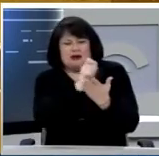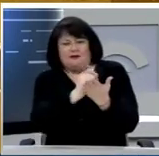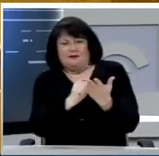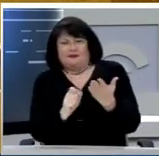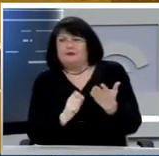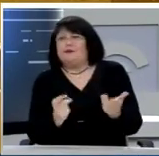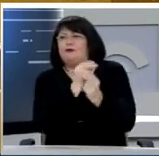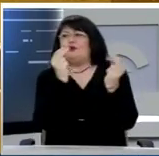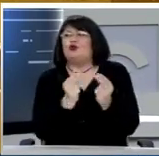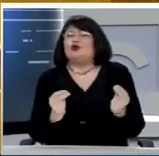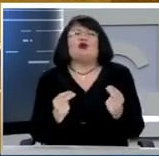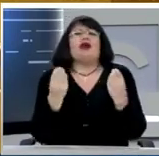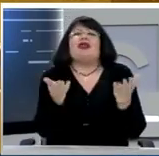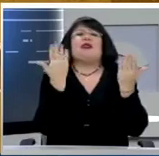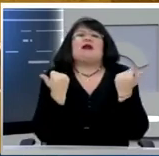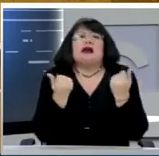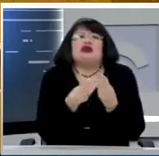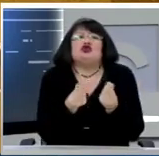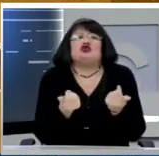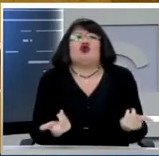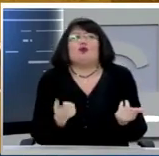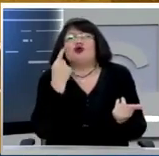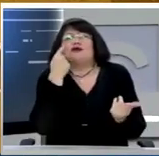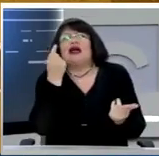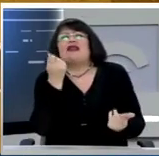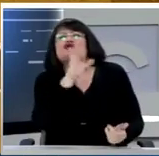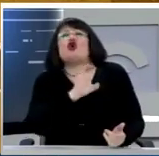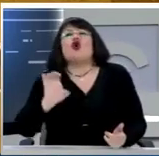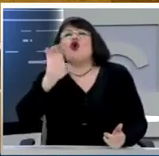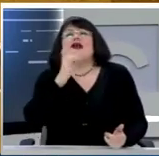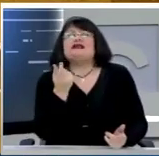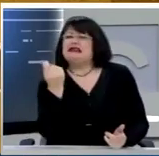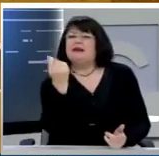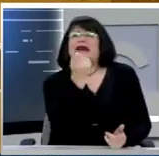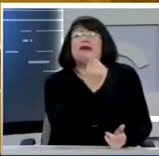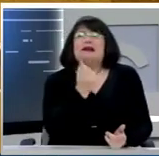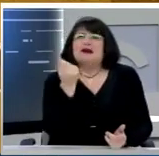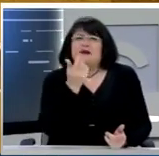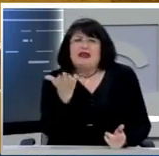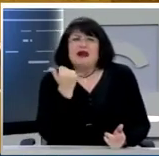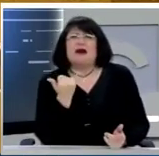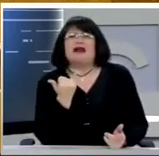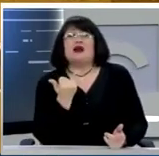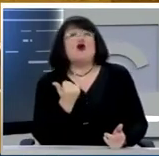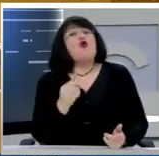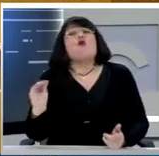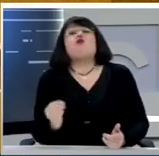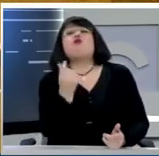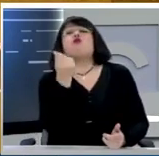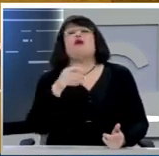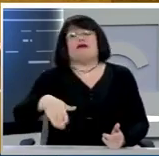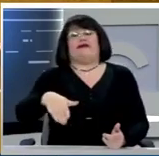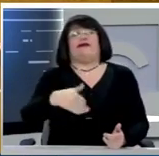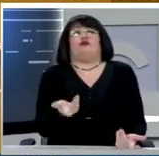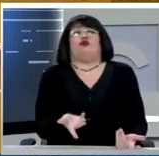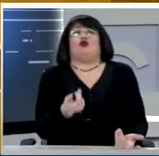Αφού δεν υπήρχε βρε τρόπος να δεις τις τιμές στις άλλες χώρες. Δεν υπήρχε πλατφόρμα. Πού τσίφρεις για τις φτηνότερες.